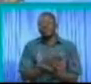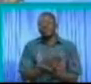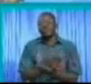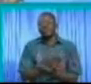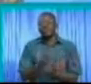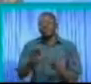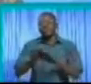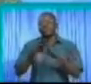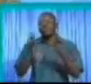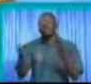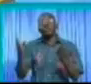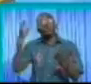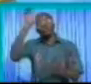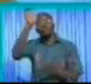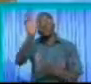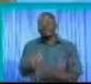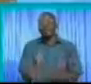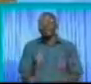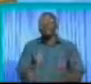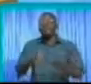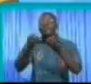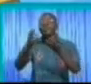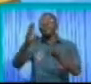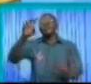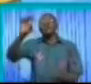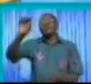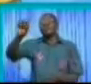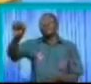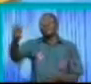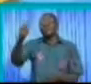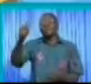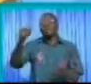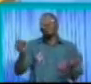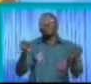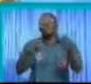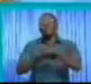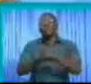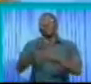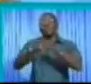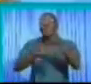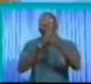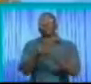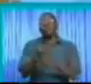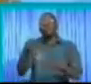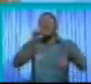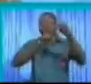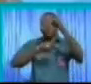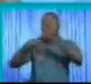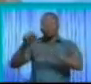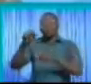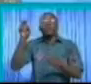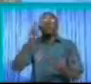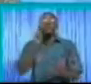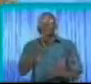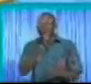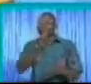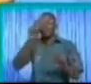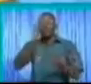Ouvrons à présent un chapitre consacré à la 10e édition du Salon international du tourisme et de l'hôtellerie de Ouagadougou,